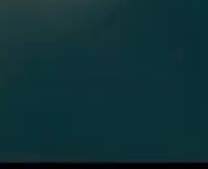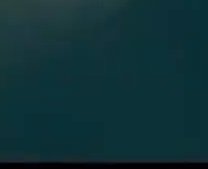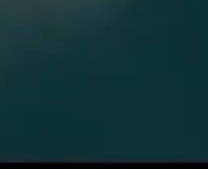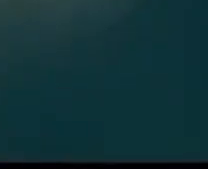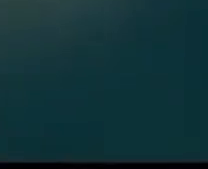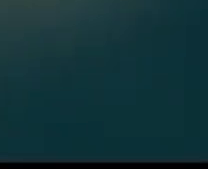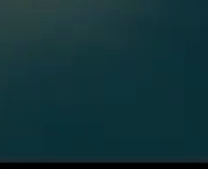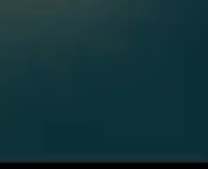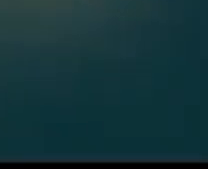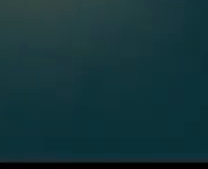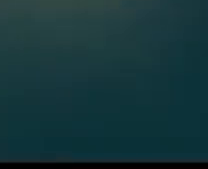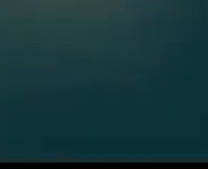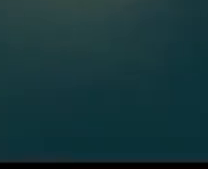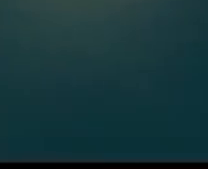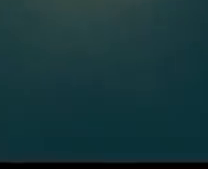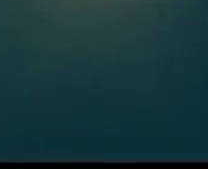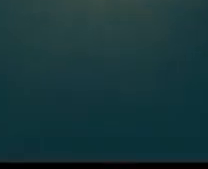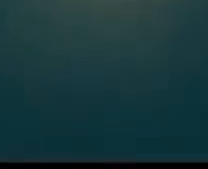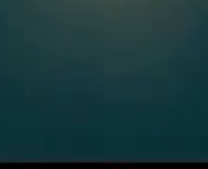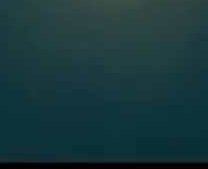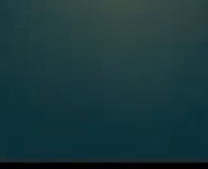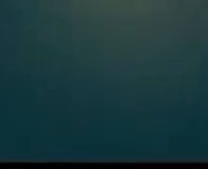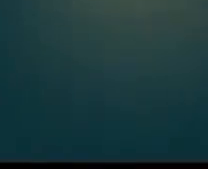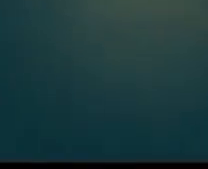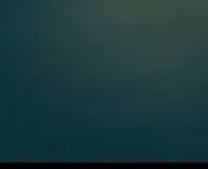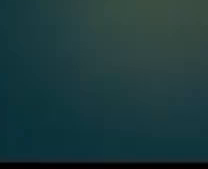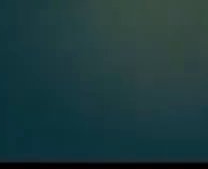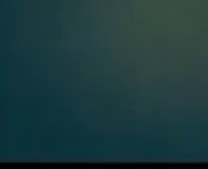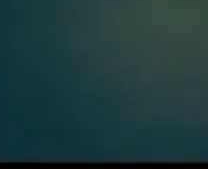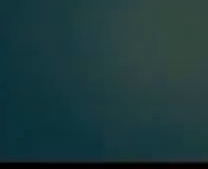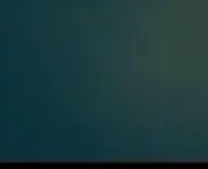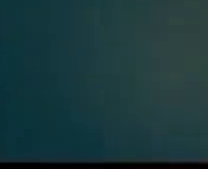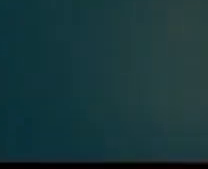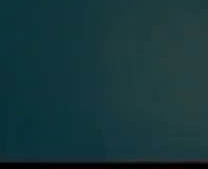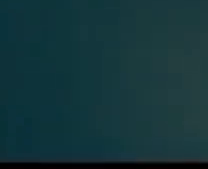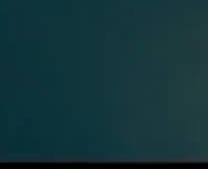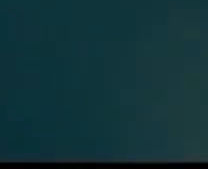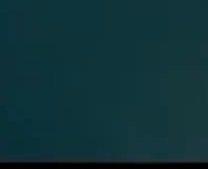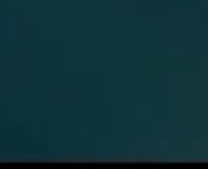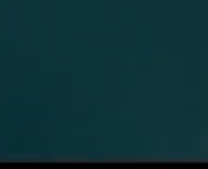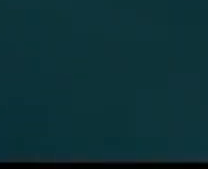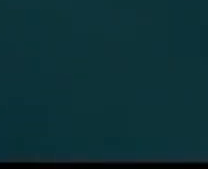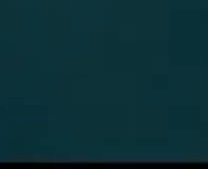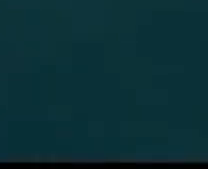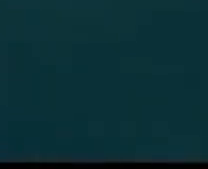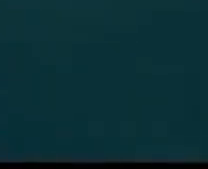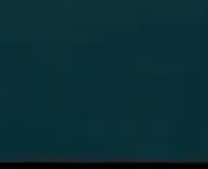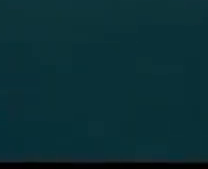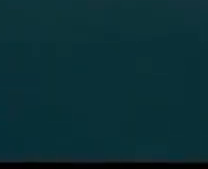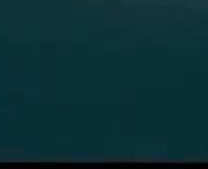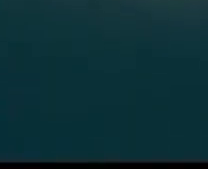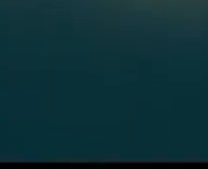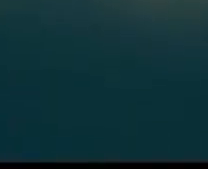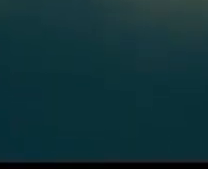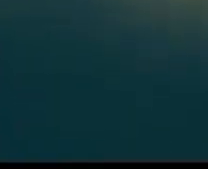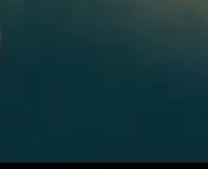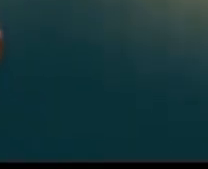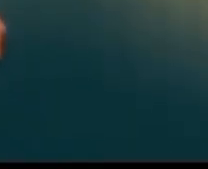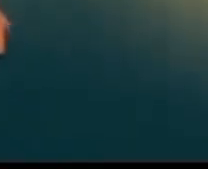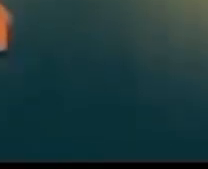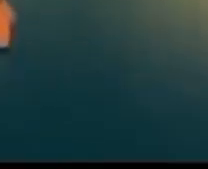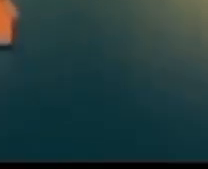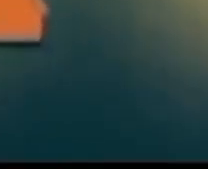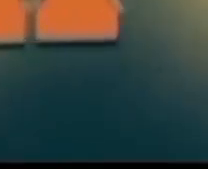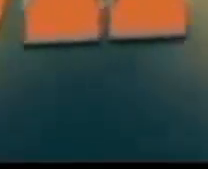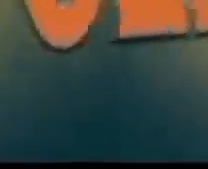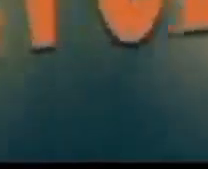and now live from the Christian Bible Baptist Church studio your favorite noon Show the